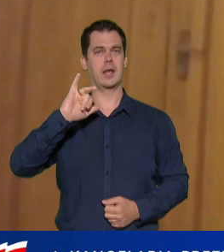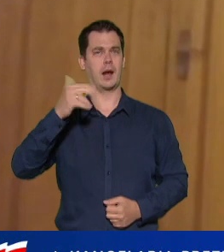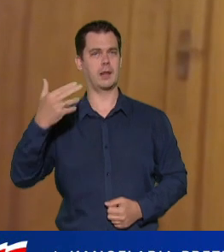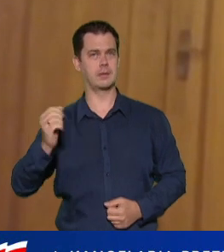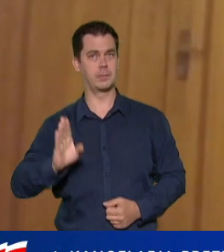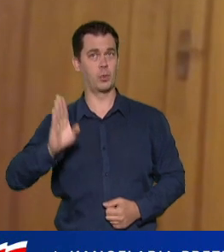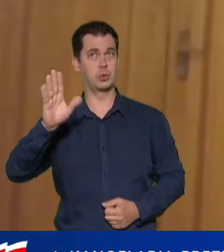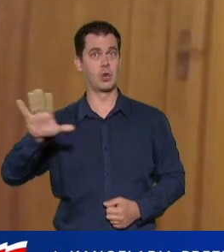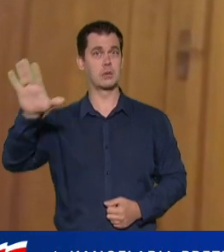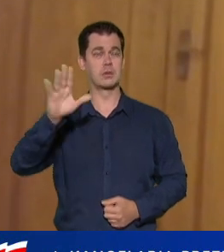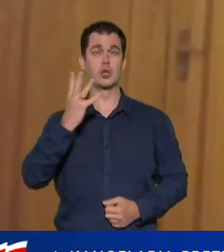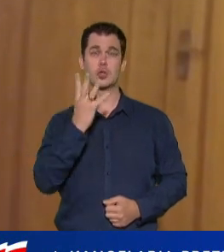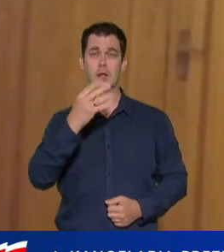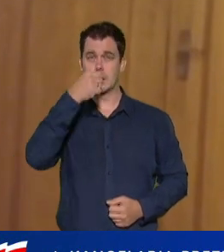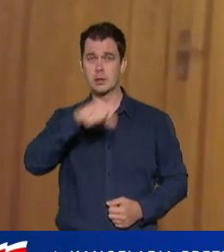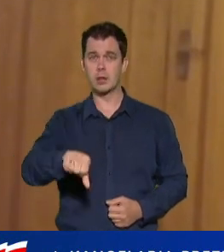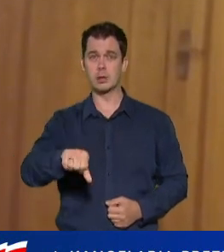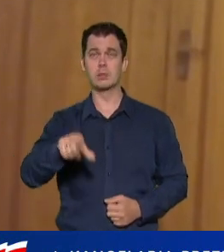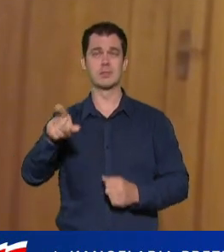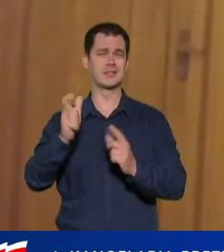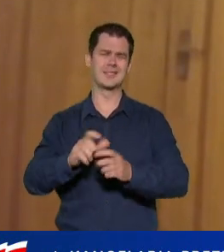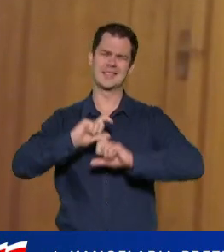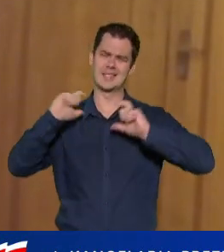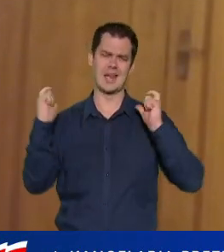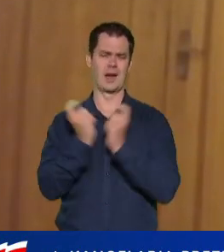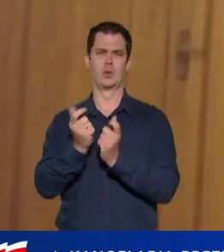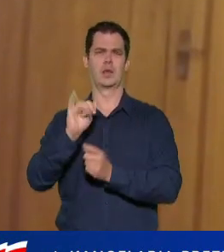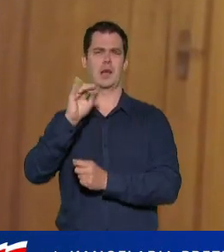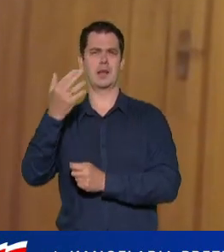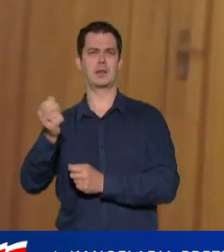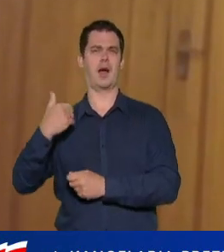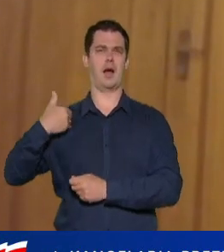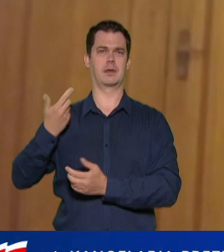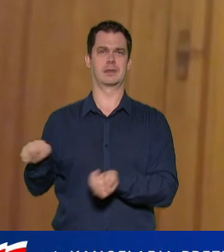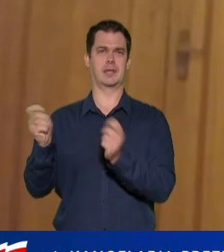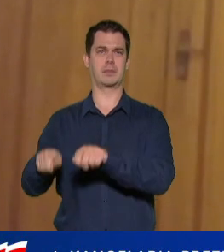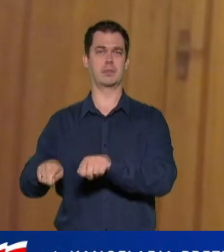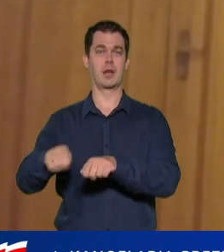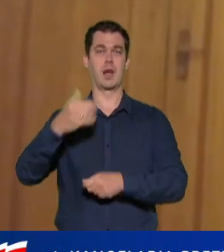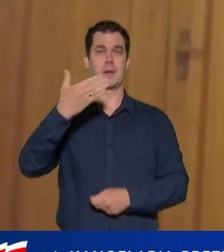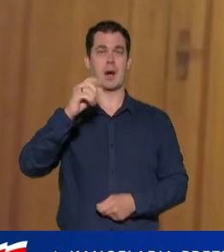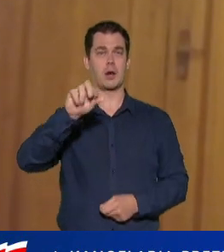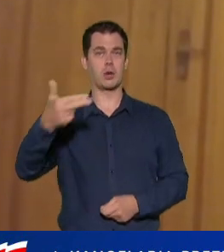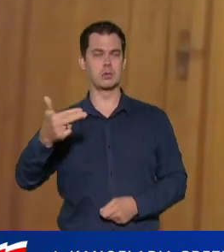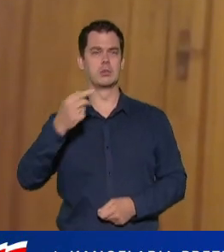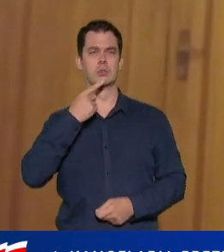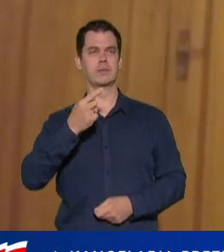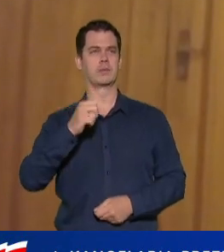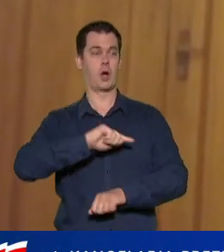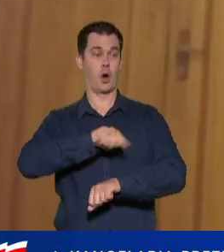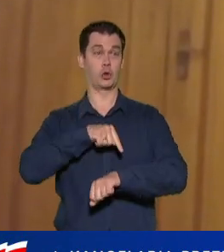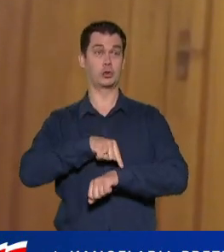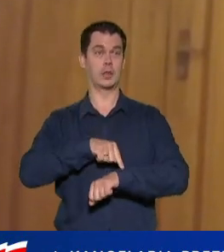Północnej, rozważany jest 4-tygodniowy całkowity lockdown. We Francji prezydent Macron ogłosił godzinę policyjną